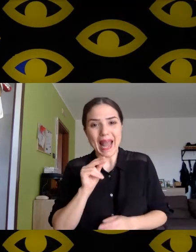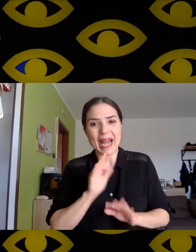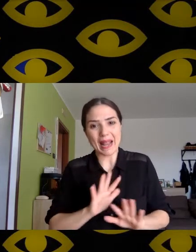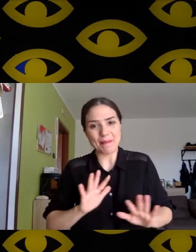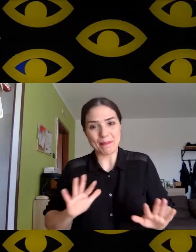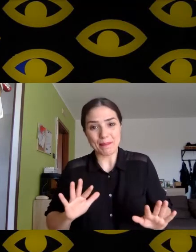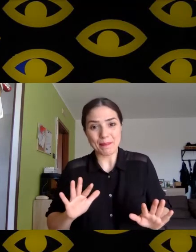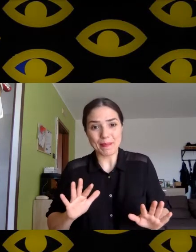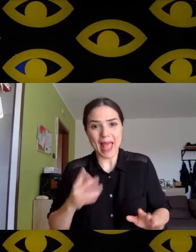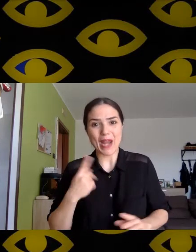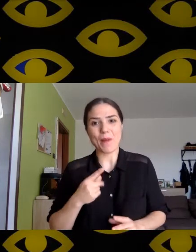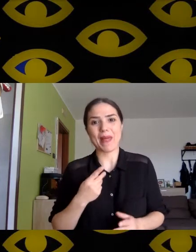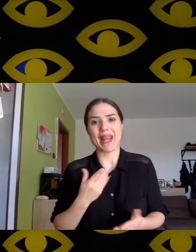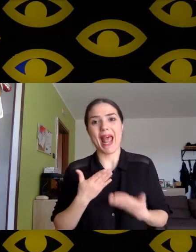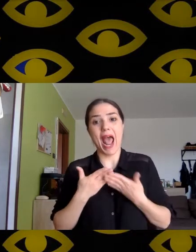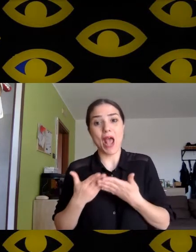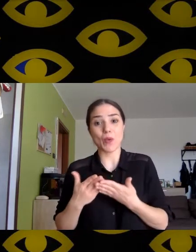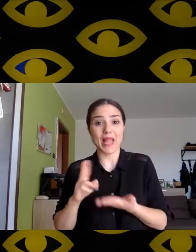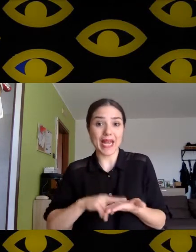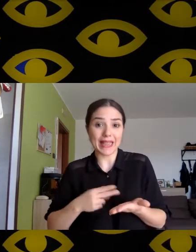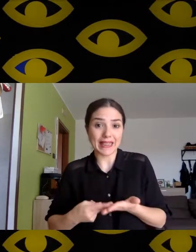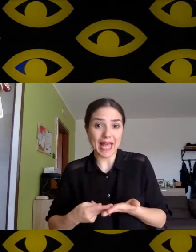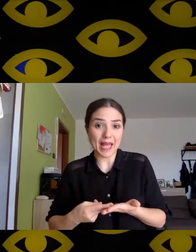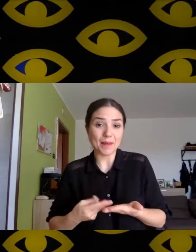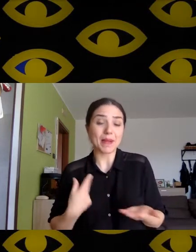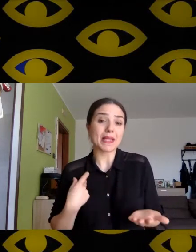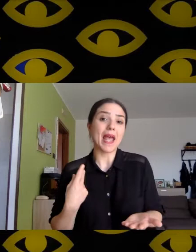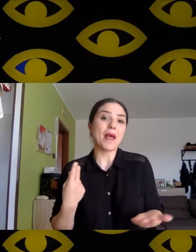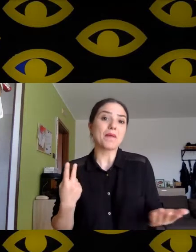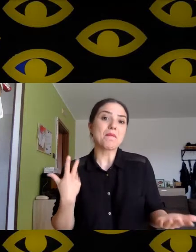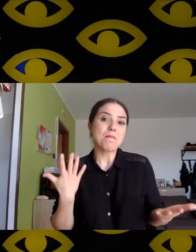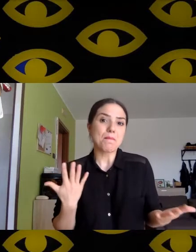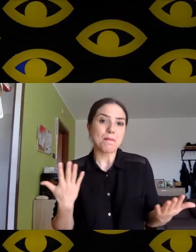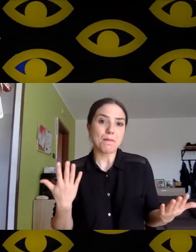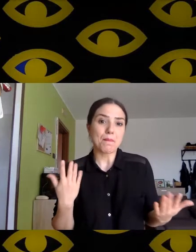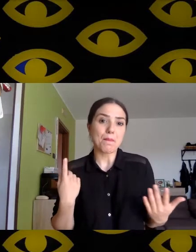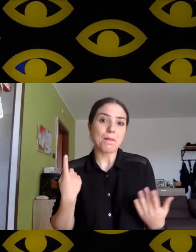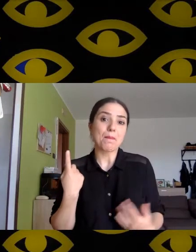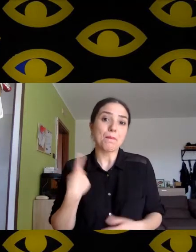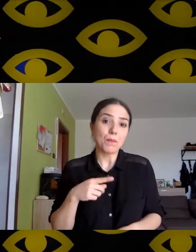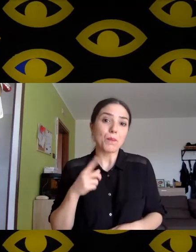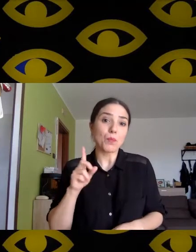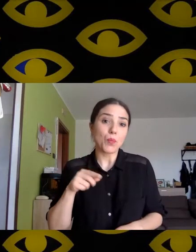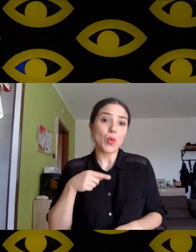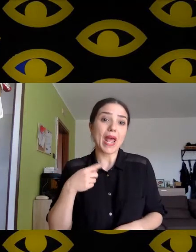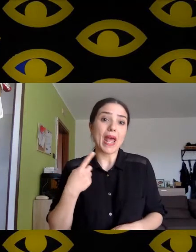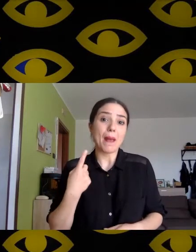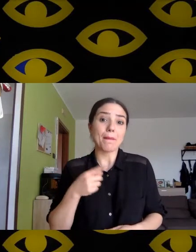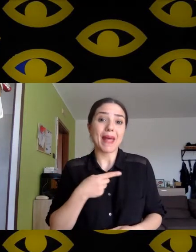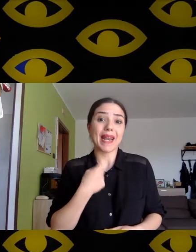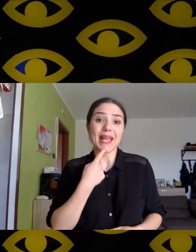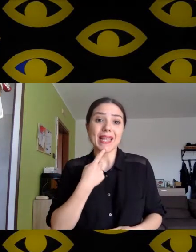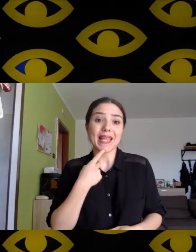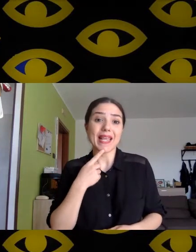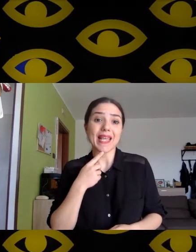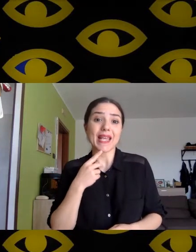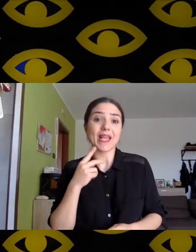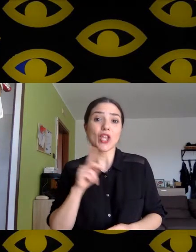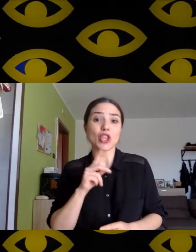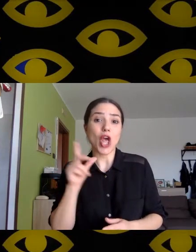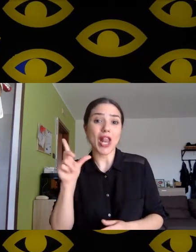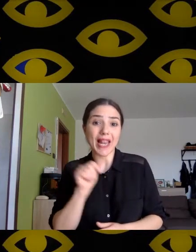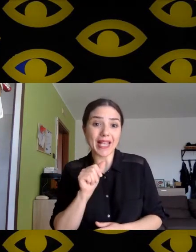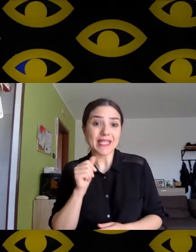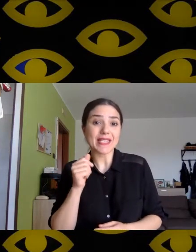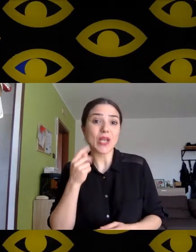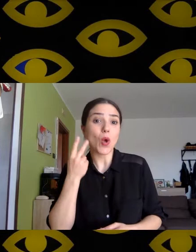da favorire le persone che ci seguono a favorire la lettura del labiale. Cercherò di